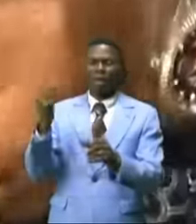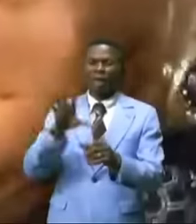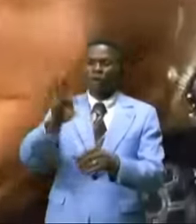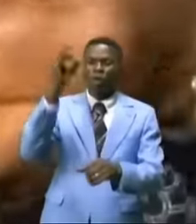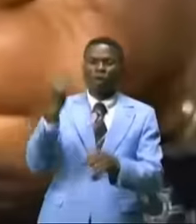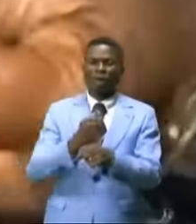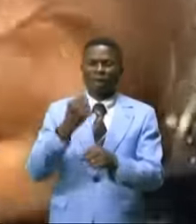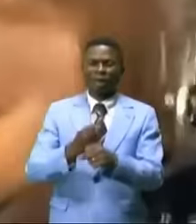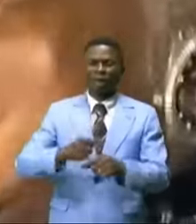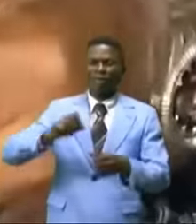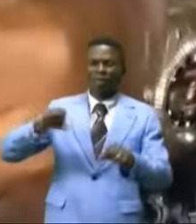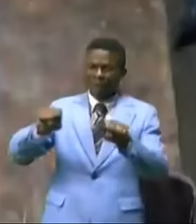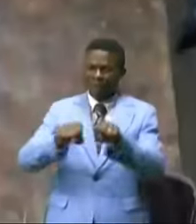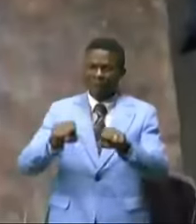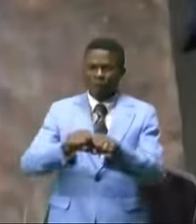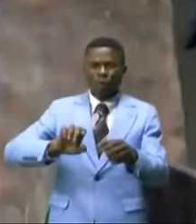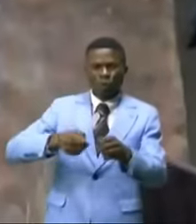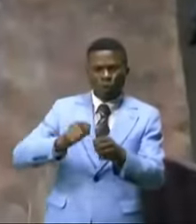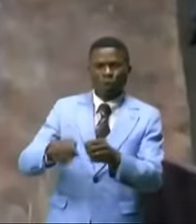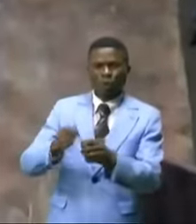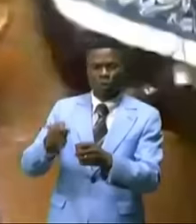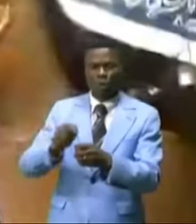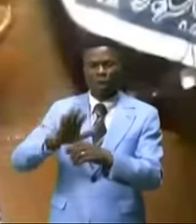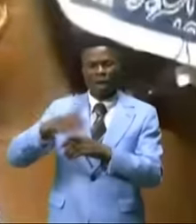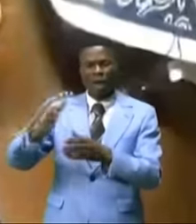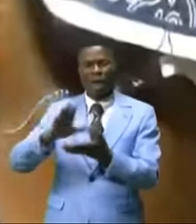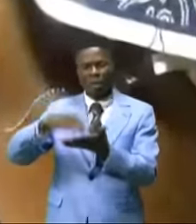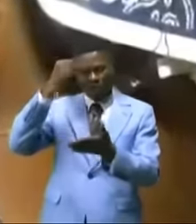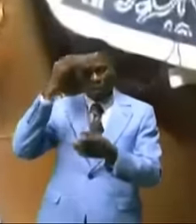après avoir été formée.